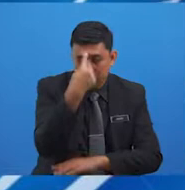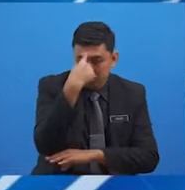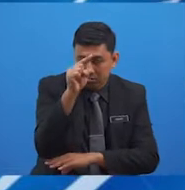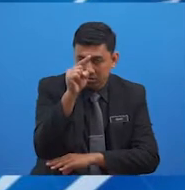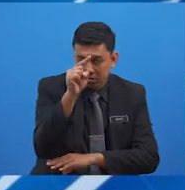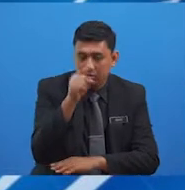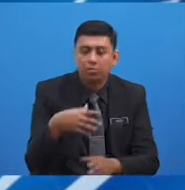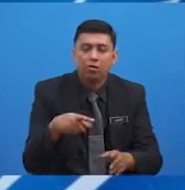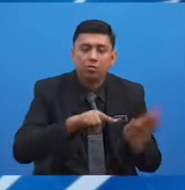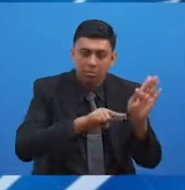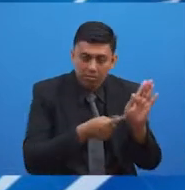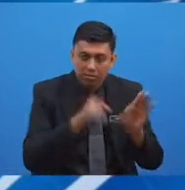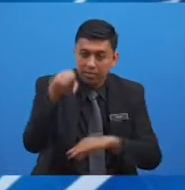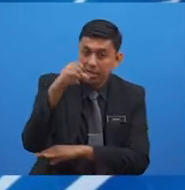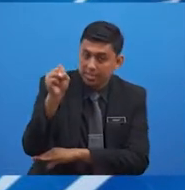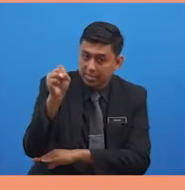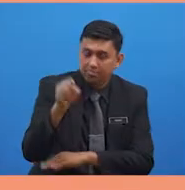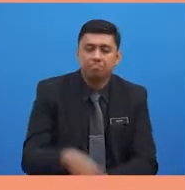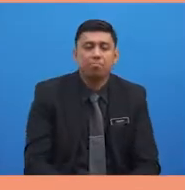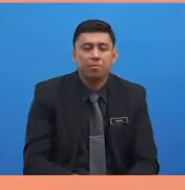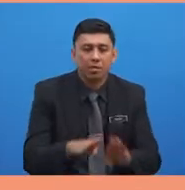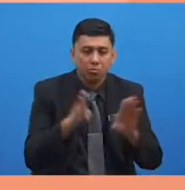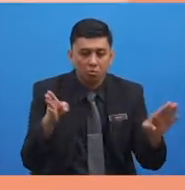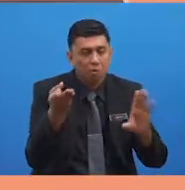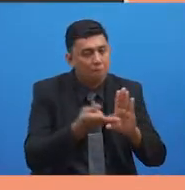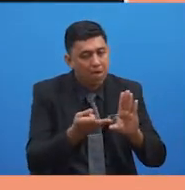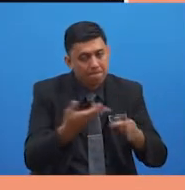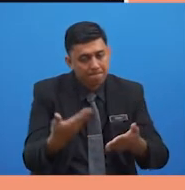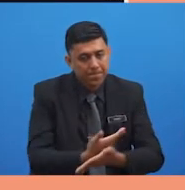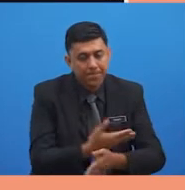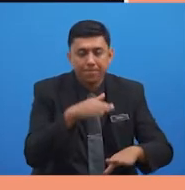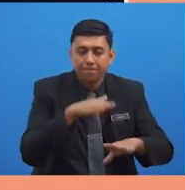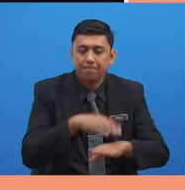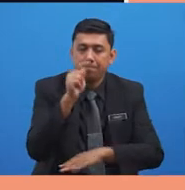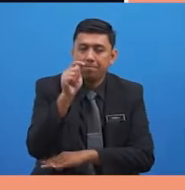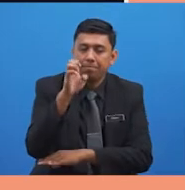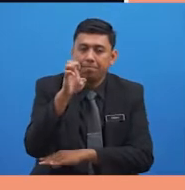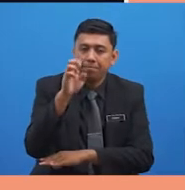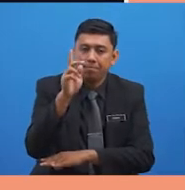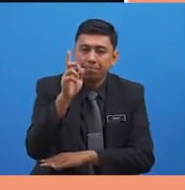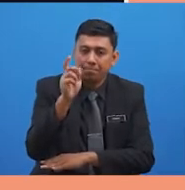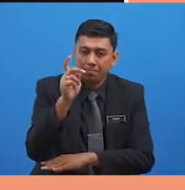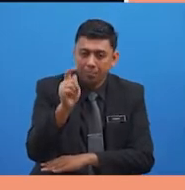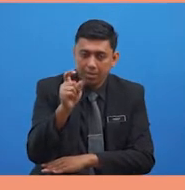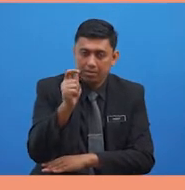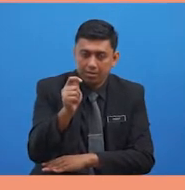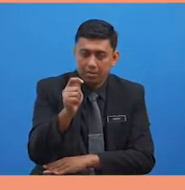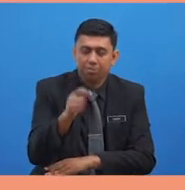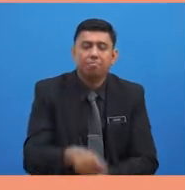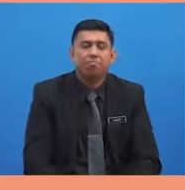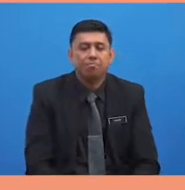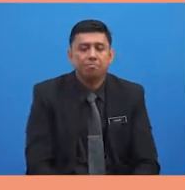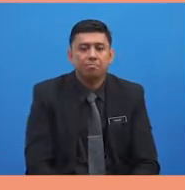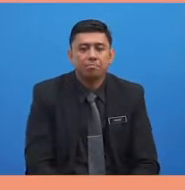Untuk mula mengekod program JavaScript, buka fail baru pada text editor, iaitu